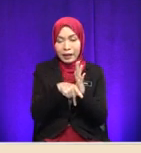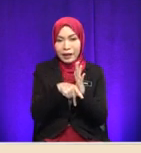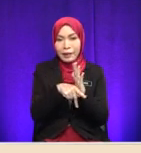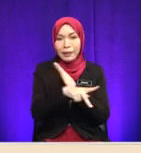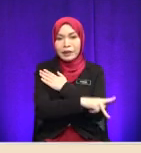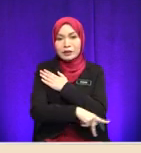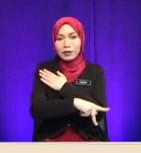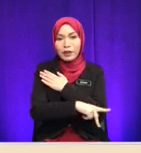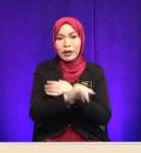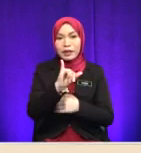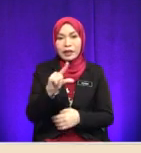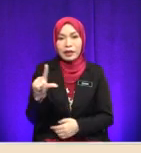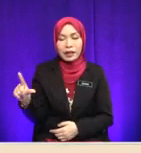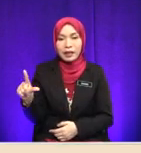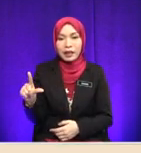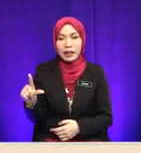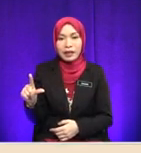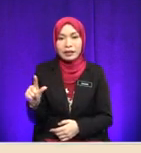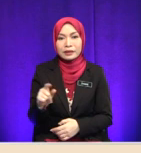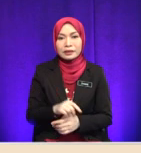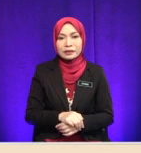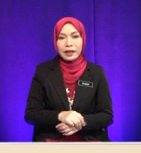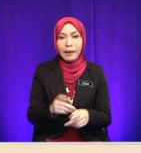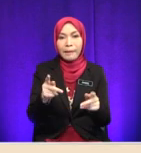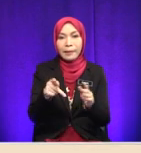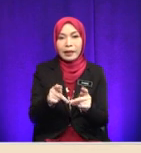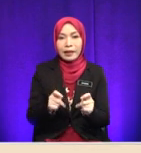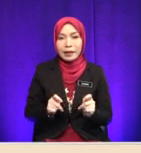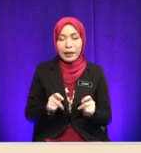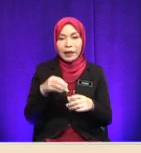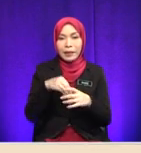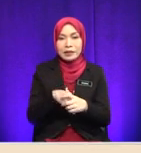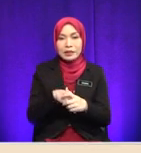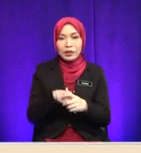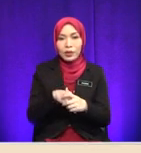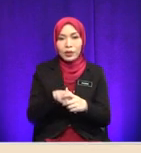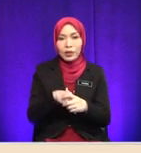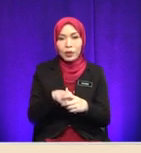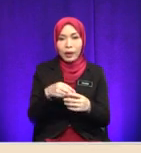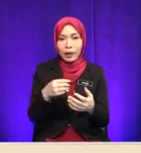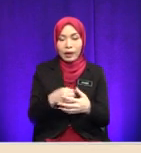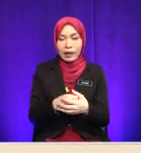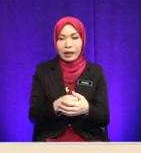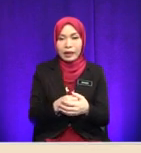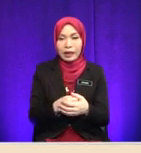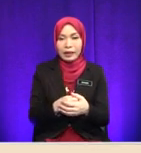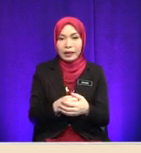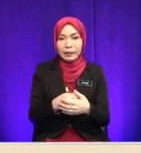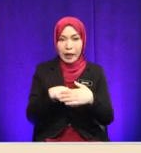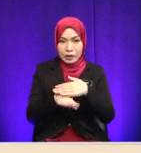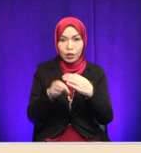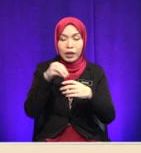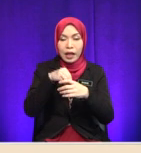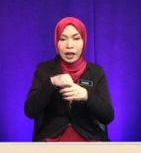ekstradisi, pesalahburuan, penerimaan masuk ke dalam persekutuan dan imigrasi serta pengusiran dari